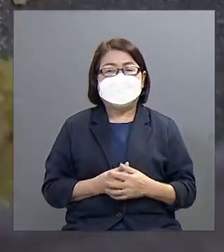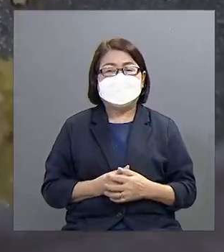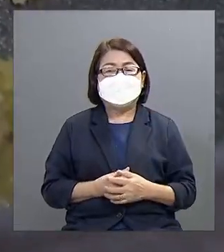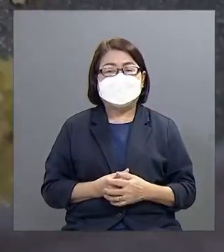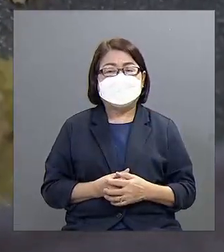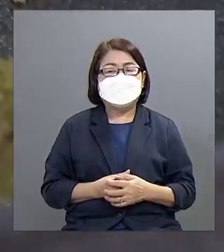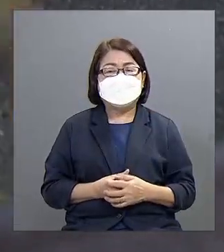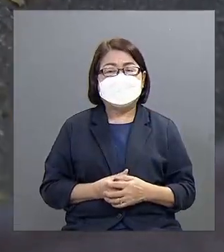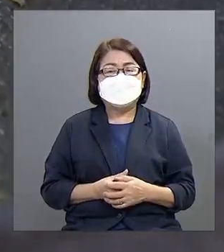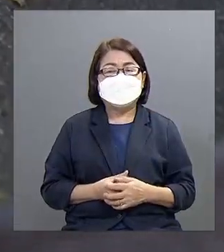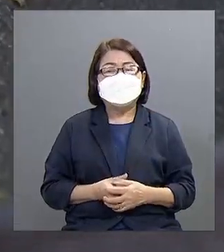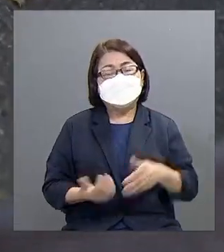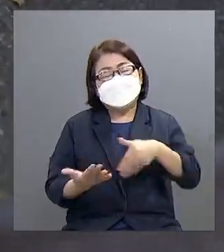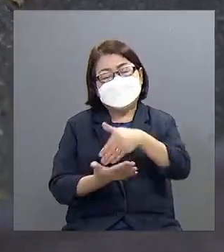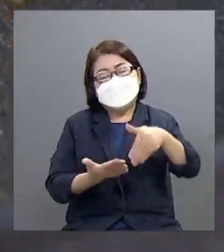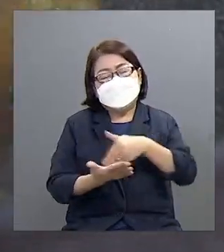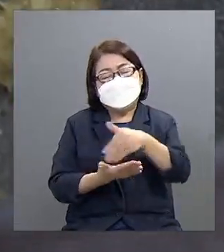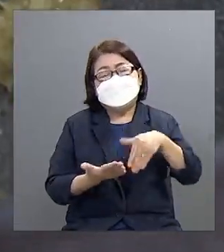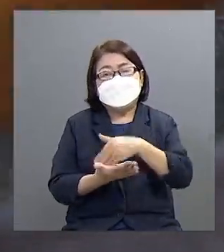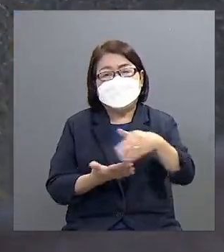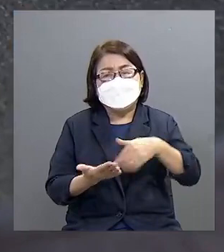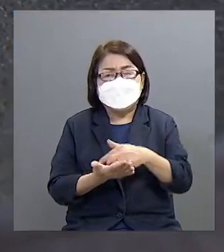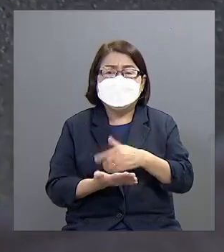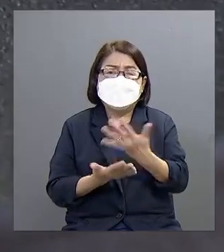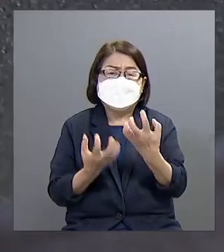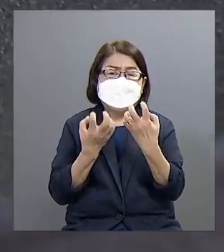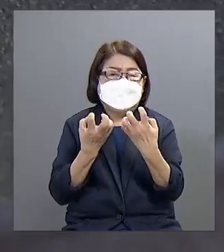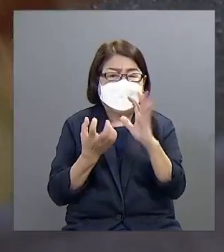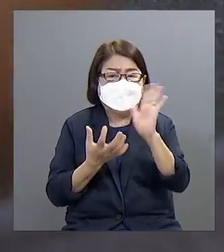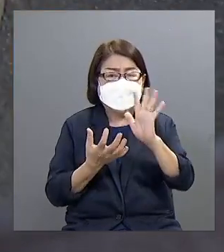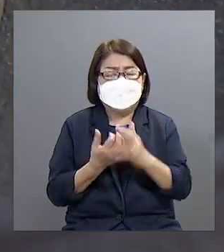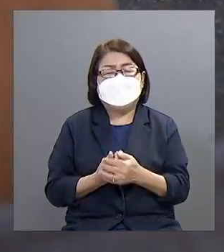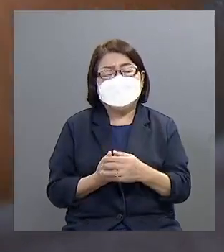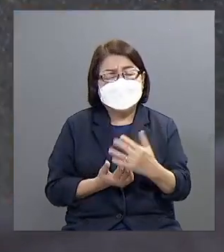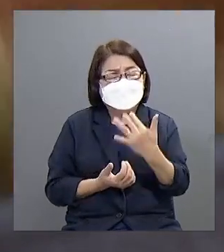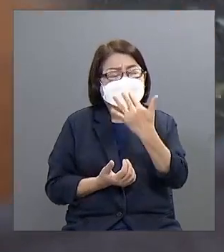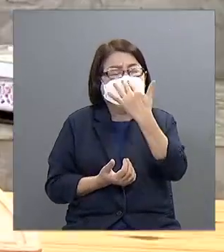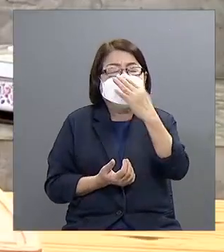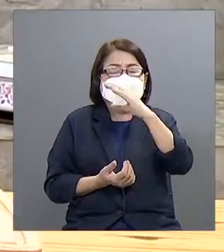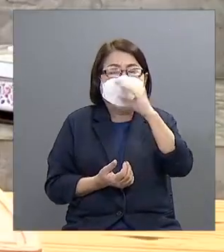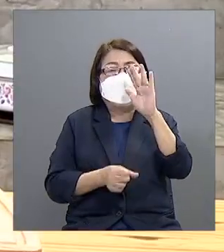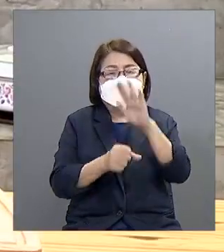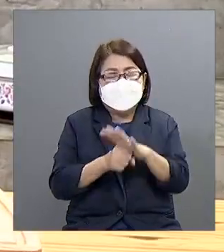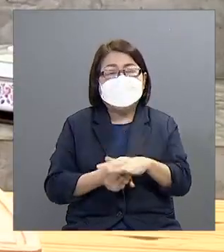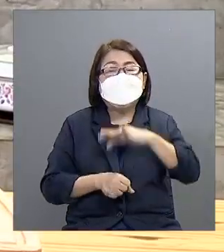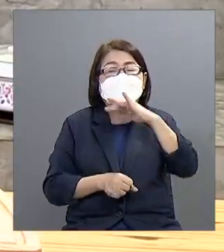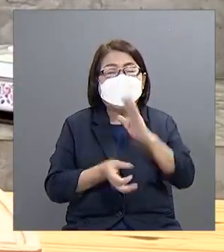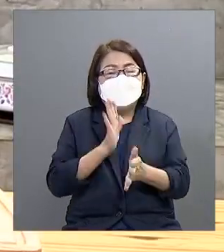เราไม่ต้องรอให้กระเทียมกรอบเหมือนกระเทียมเจียวนะคะแค่เขามีกลิ่นหอมเราก็ใส่หมูสับลงไปเลยค่ะ